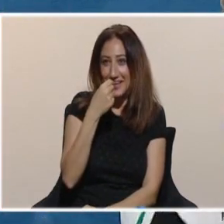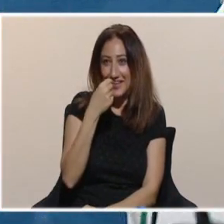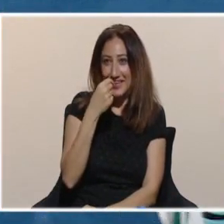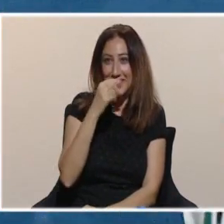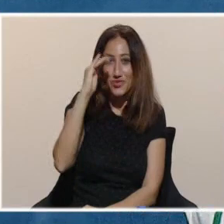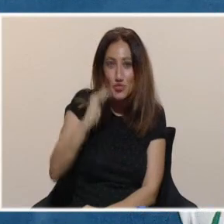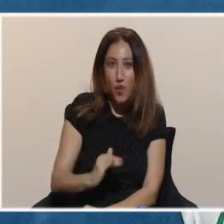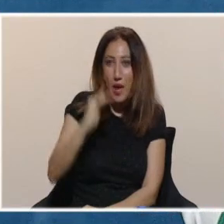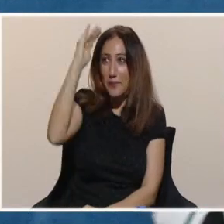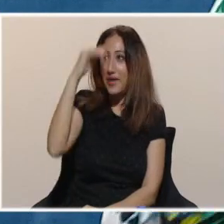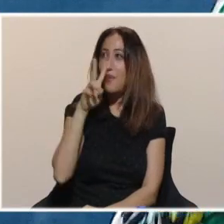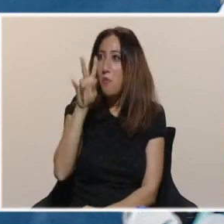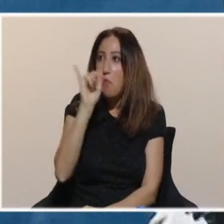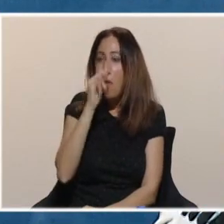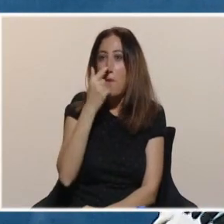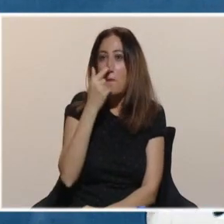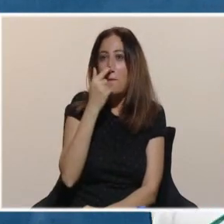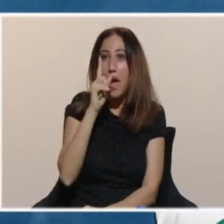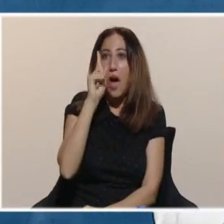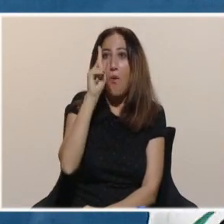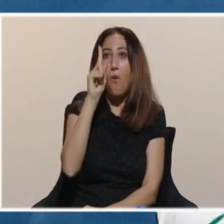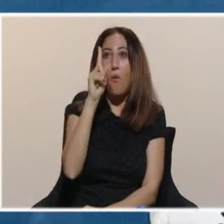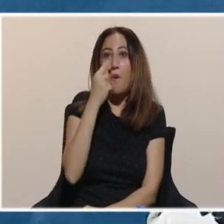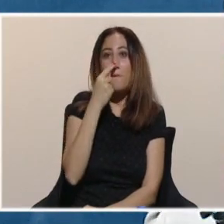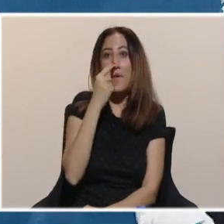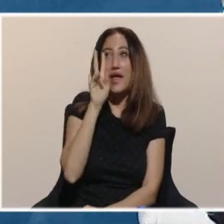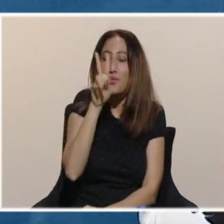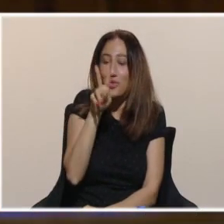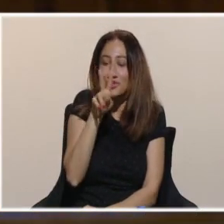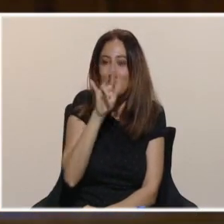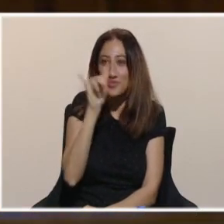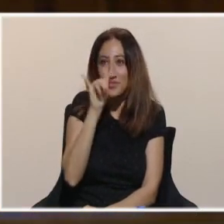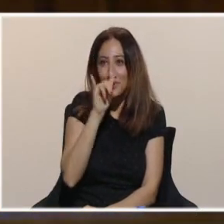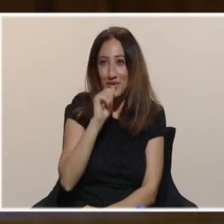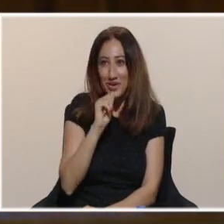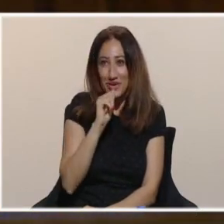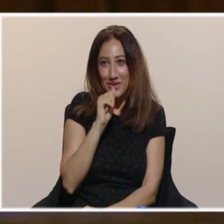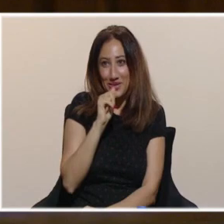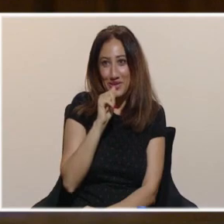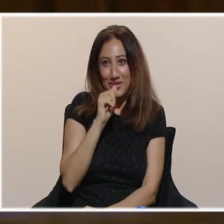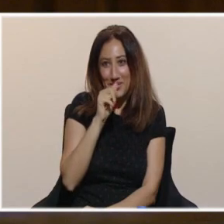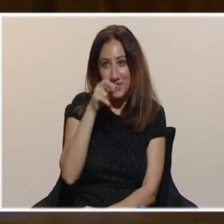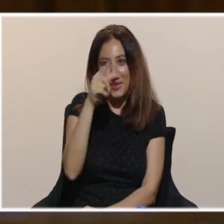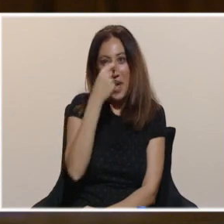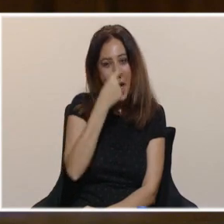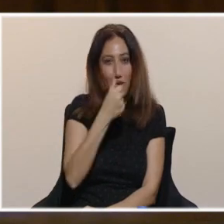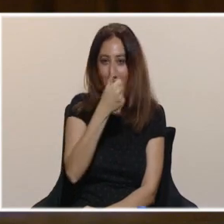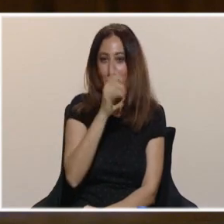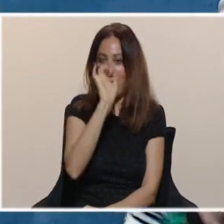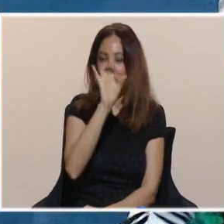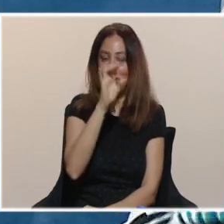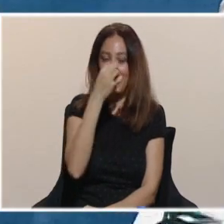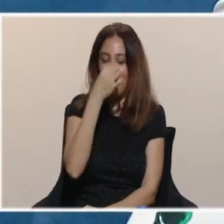أي أول حاجة أبص عليها المناخير. وأنا برضو خلي بالك بصيت على مناخيرك بس لقيتها ما شاء الله طبيعية